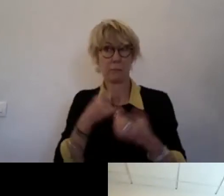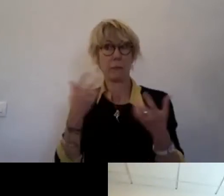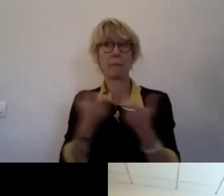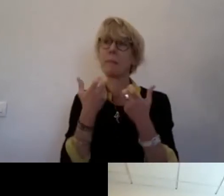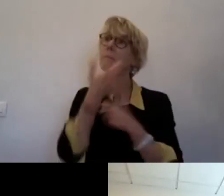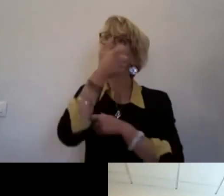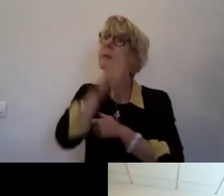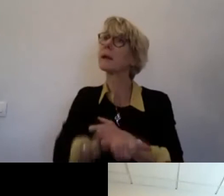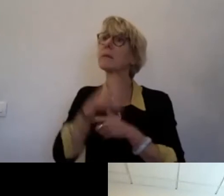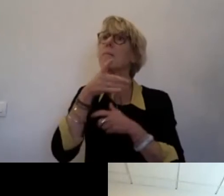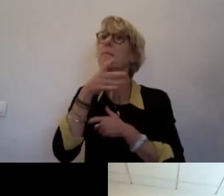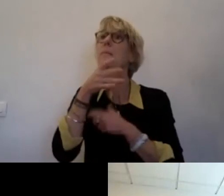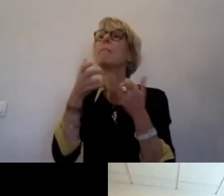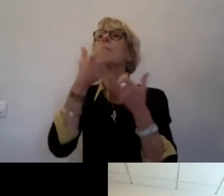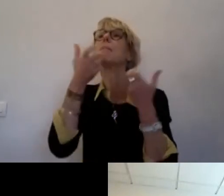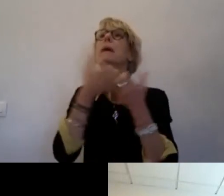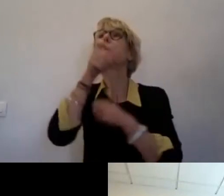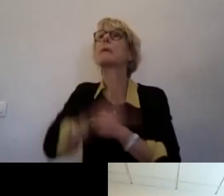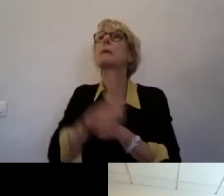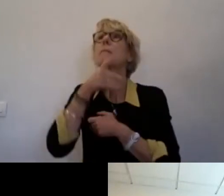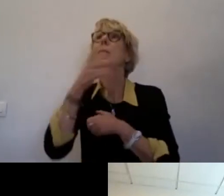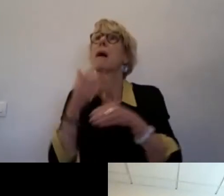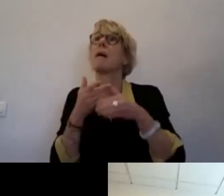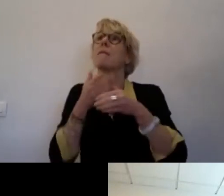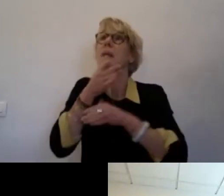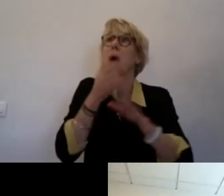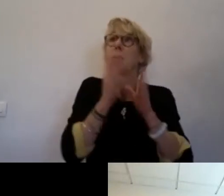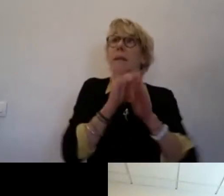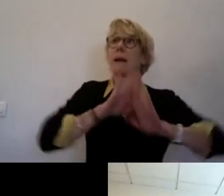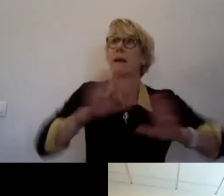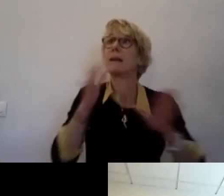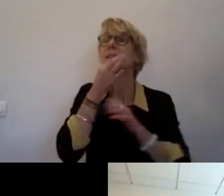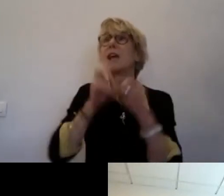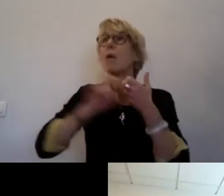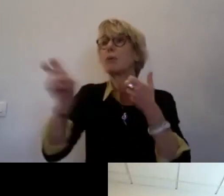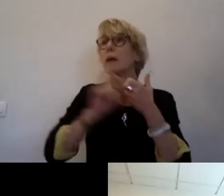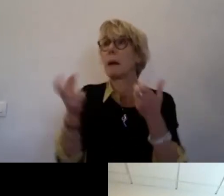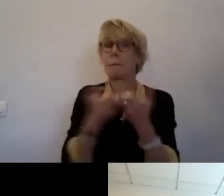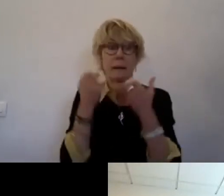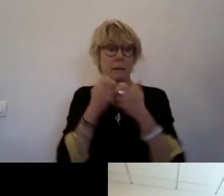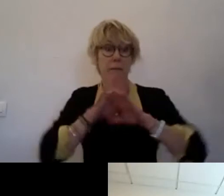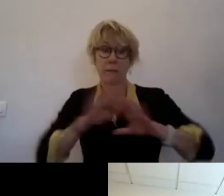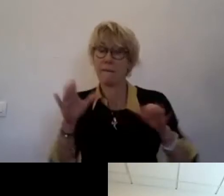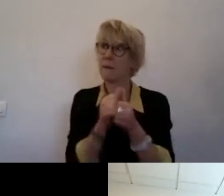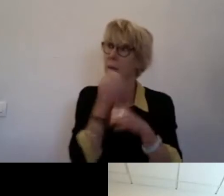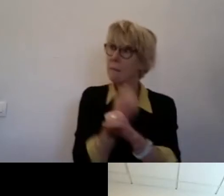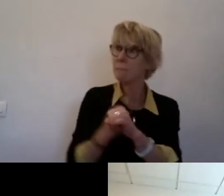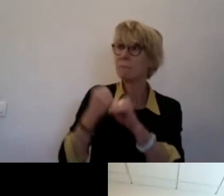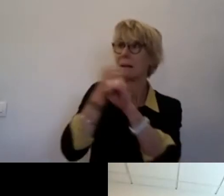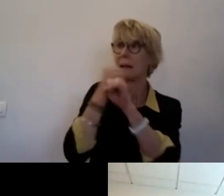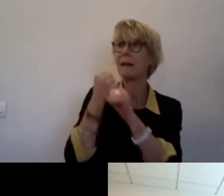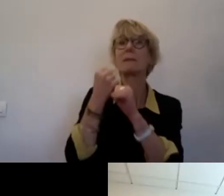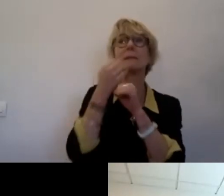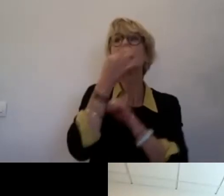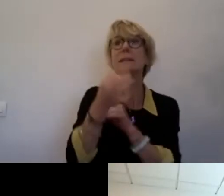qui ne pouvaient plus venir à l'hôpital en consultation ou en hôpital de jour. On a à ce moment-là fait des visioconférences avec